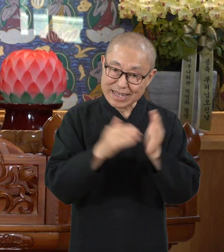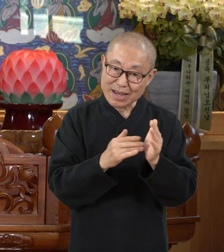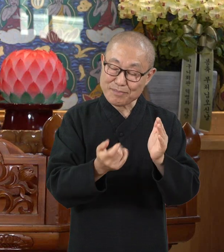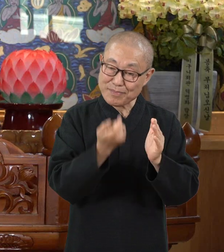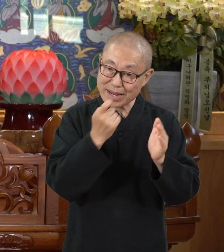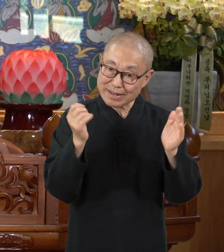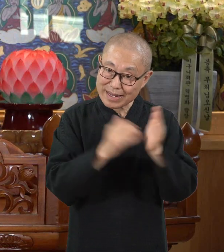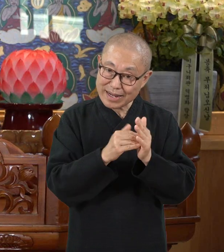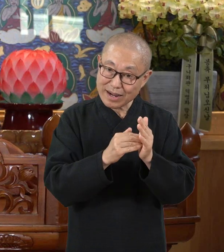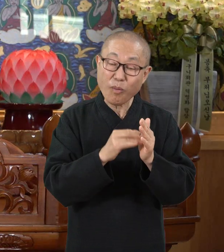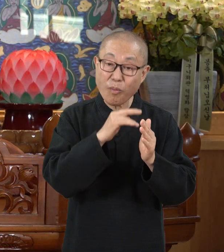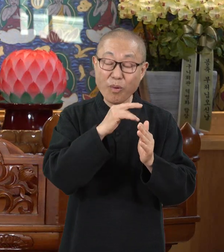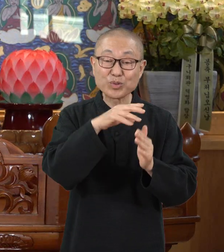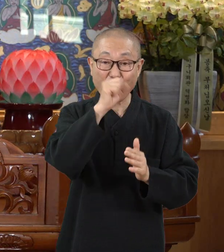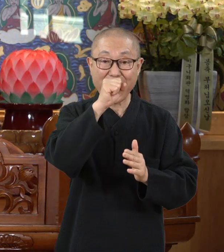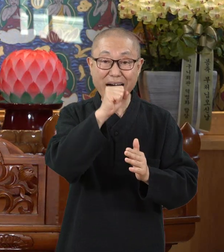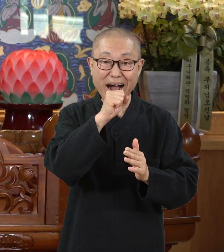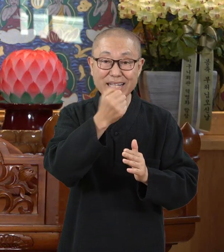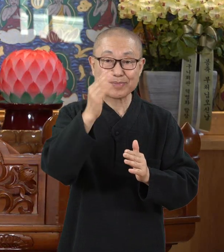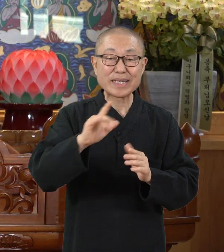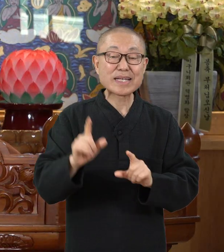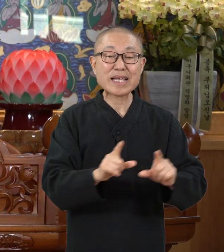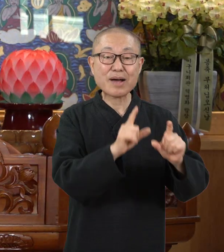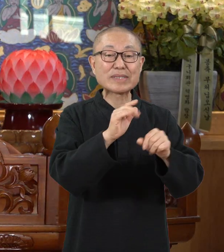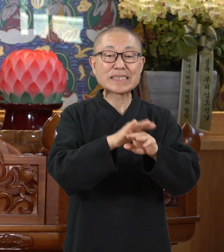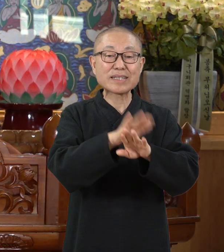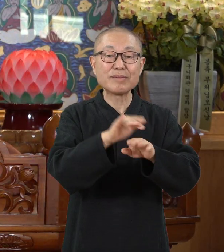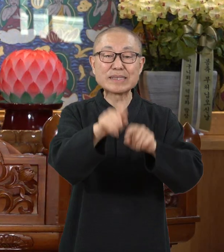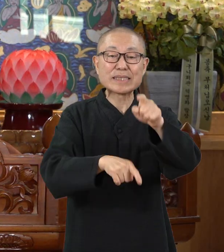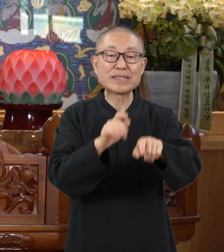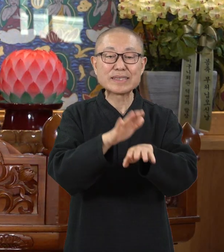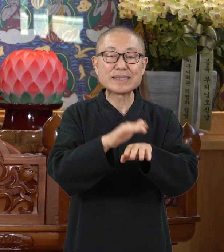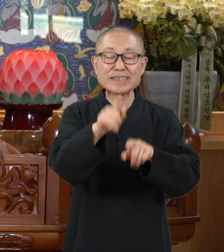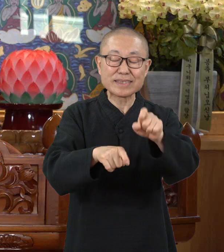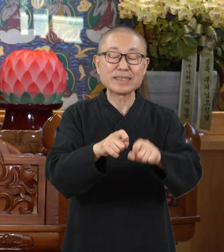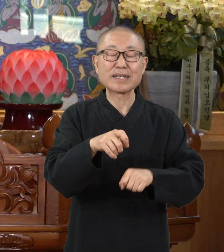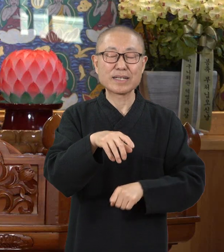아름답지만 우리의 삶을 몸소 실천해서